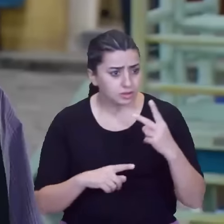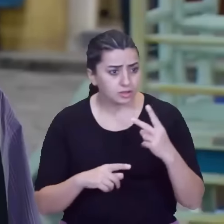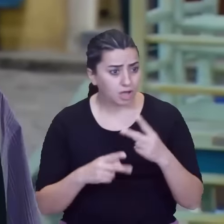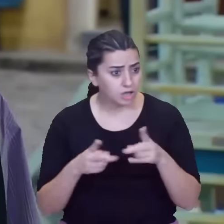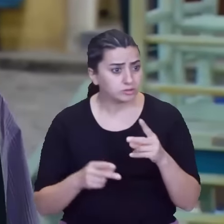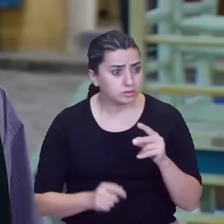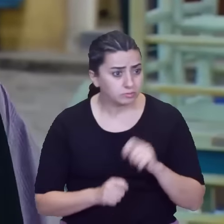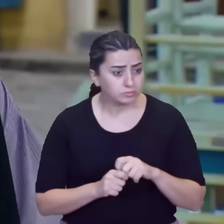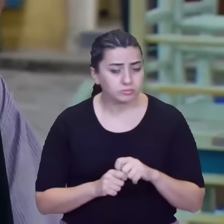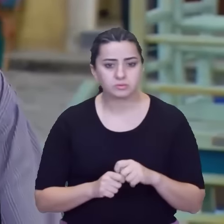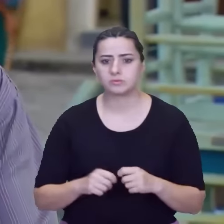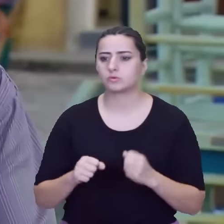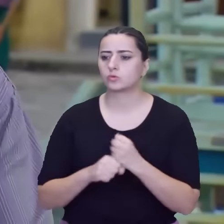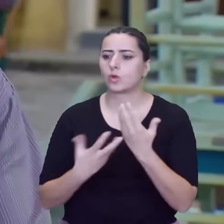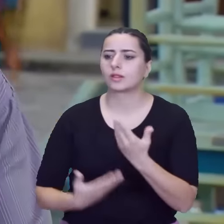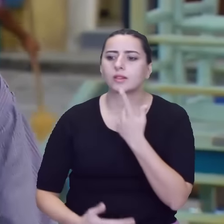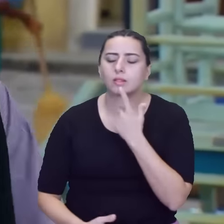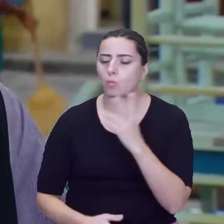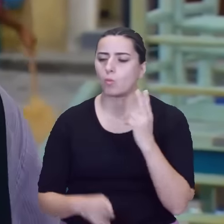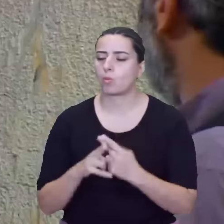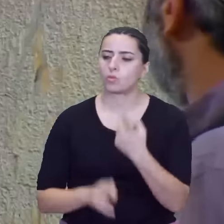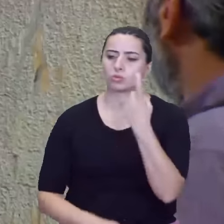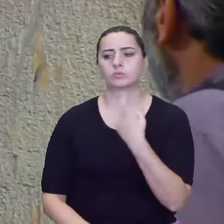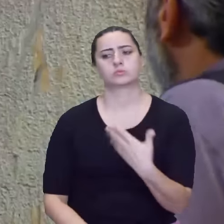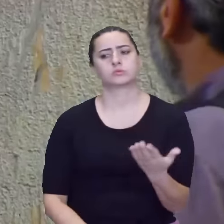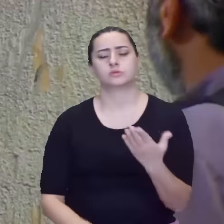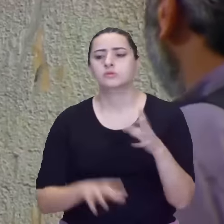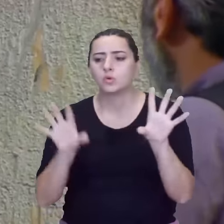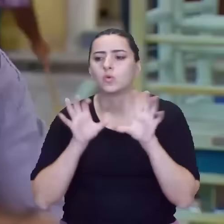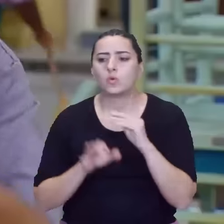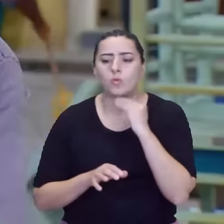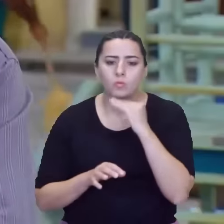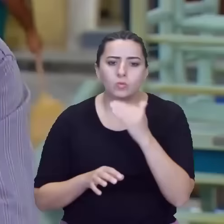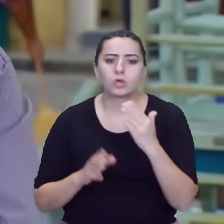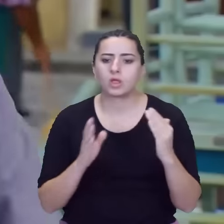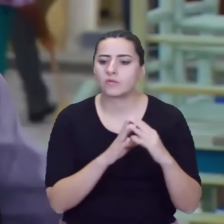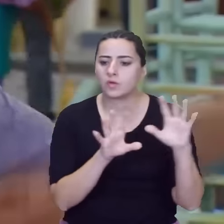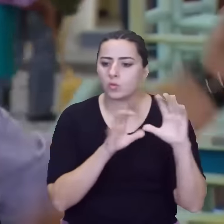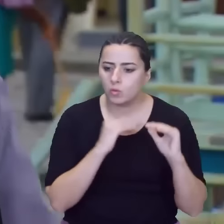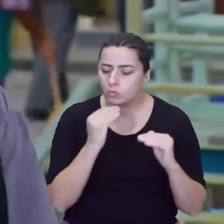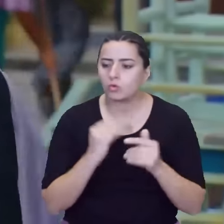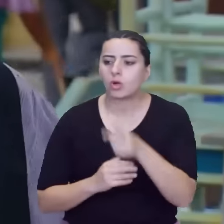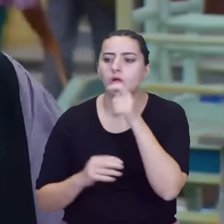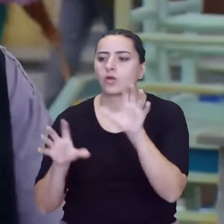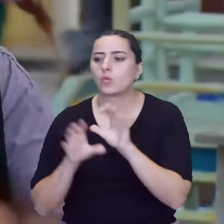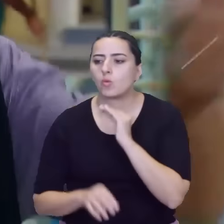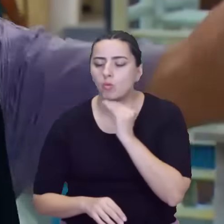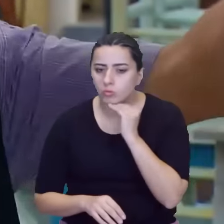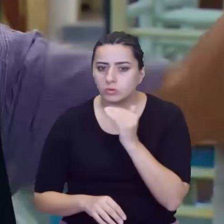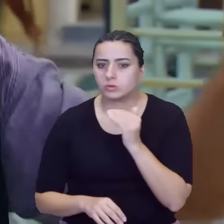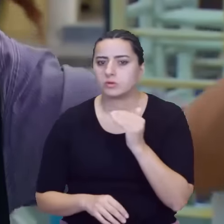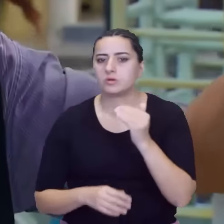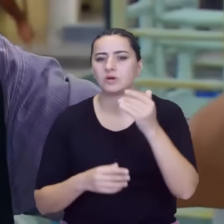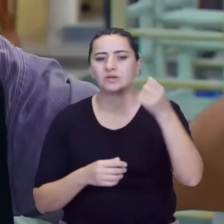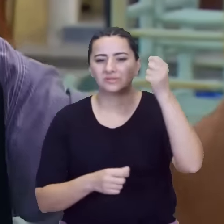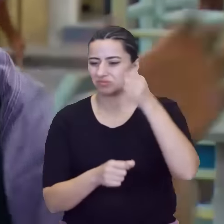Mesut? Hayda, ya günaydın demeden TRT 2'yi soruyorsun be. Çekmiyor kardeşim, evde de çekmiyor, kahvede de çekmiyor. Bir ara satırı